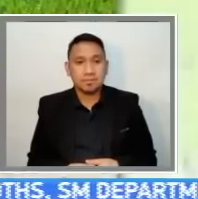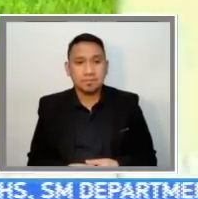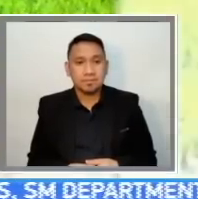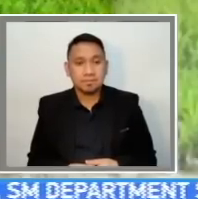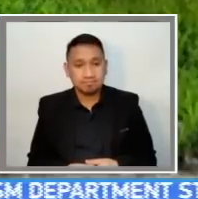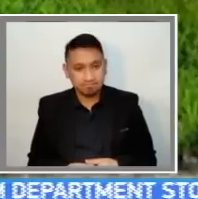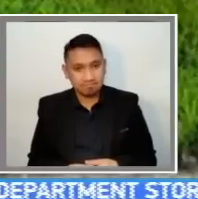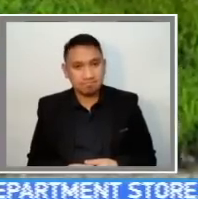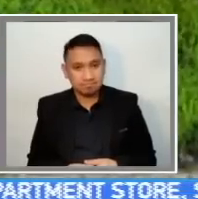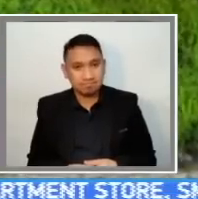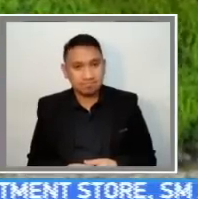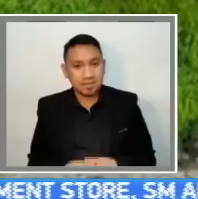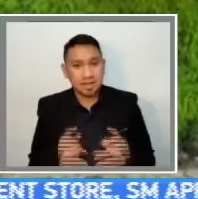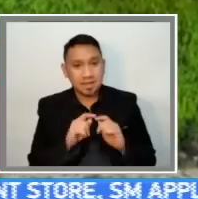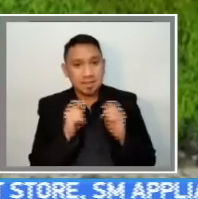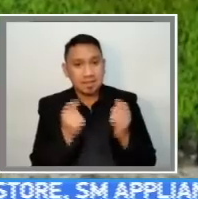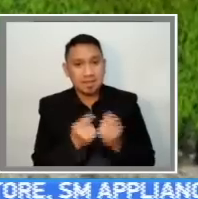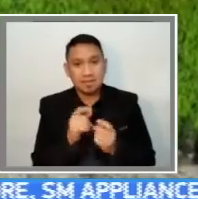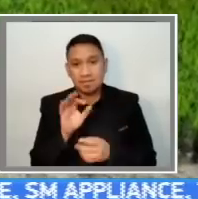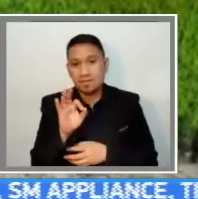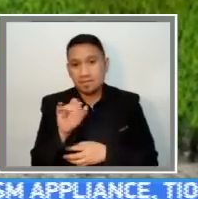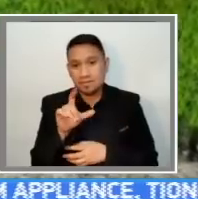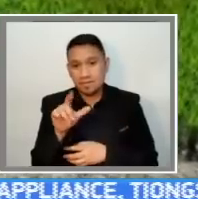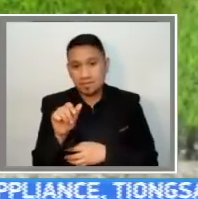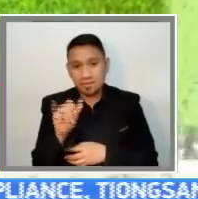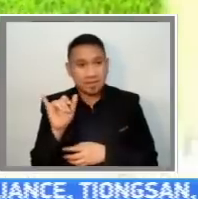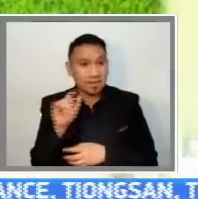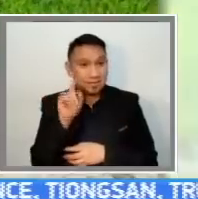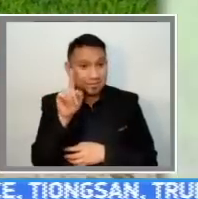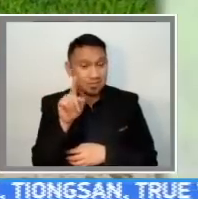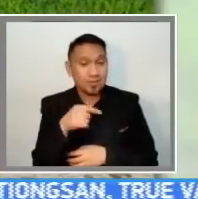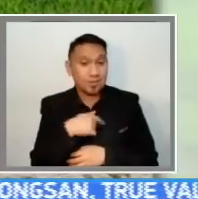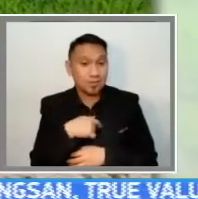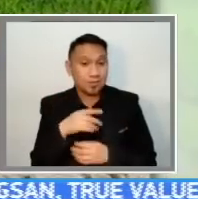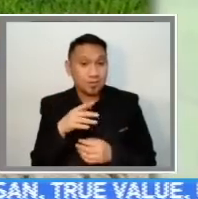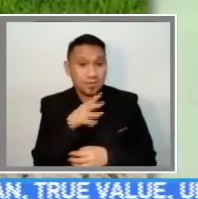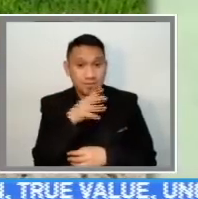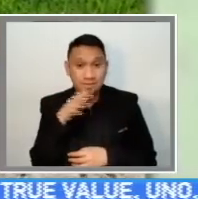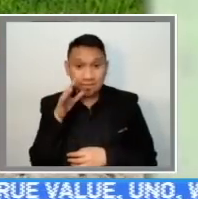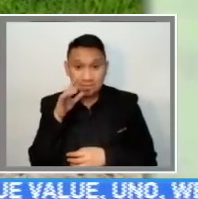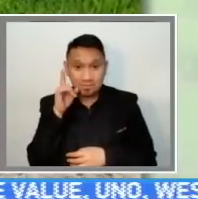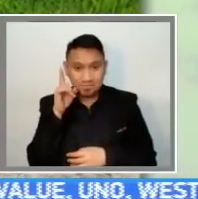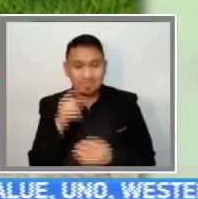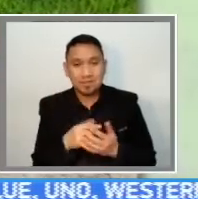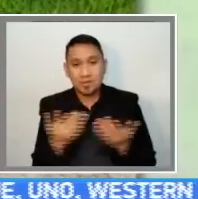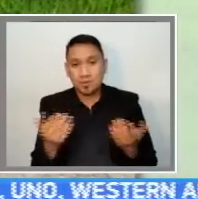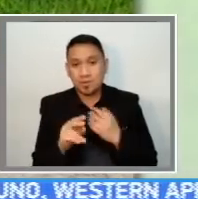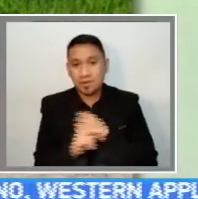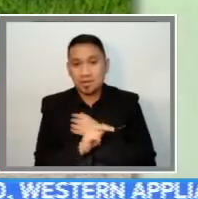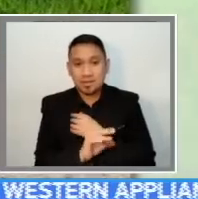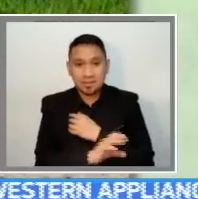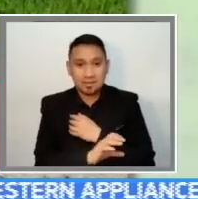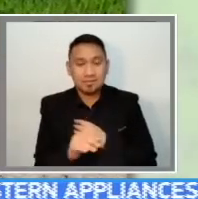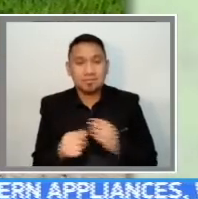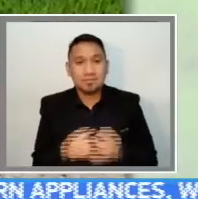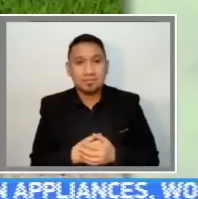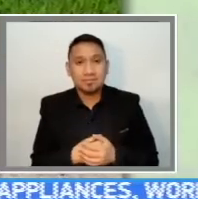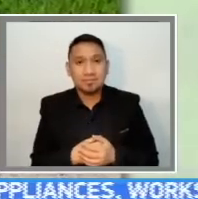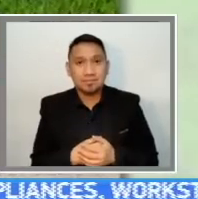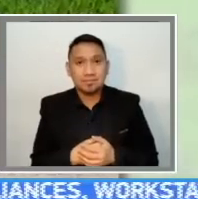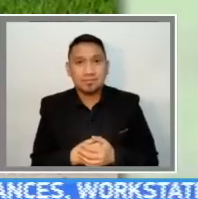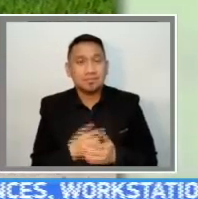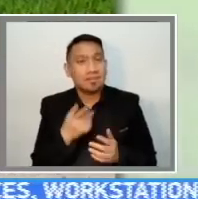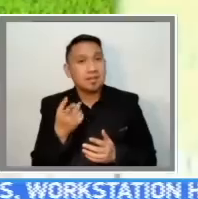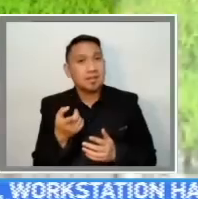Certified Team Philay ang mga nasa likod ng isang palayan sa Nueva Ecija. Tampok sa latest rice paddy art ng Philippine Rice Research Institute